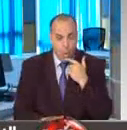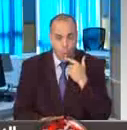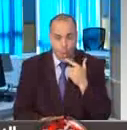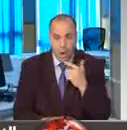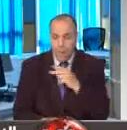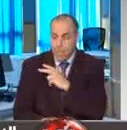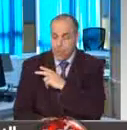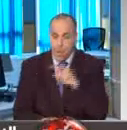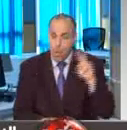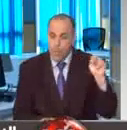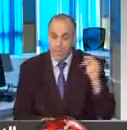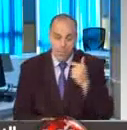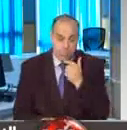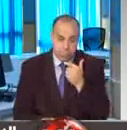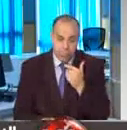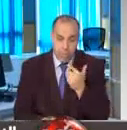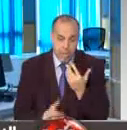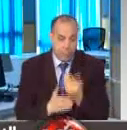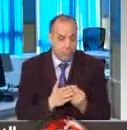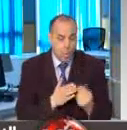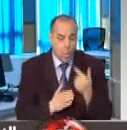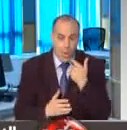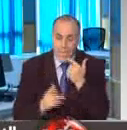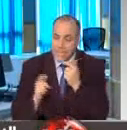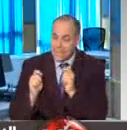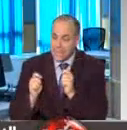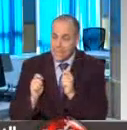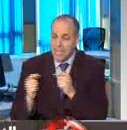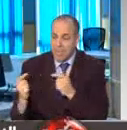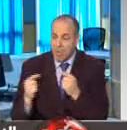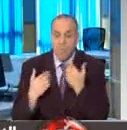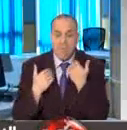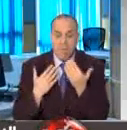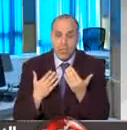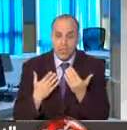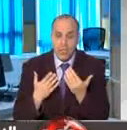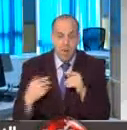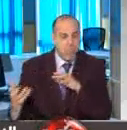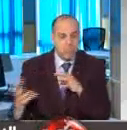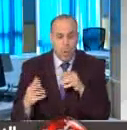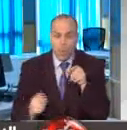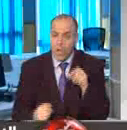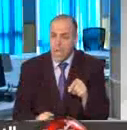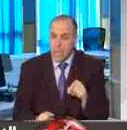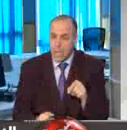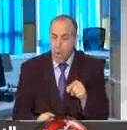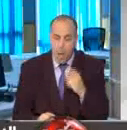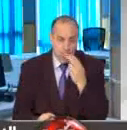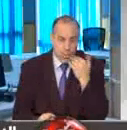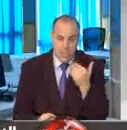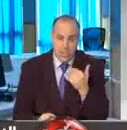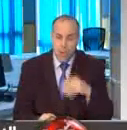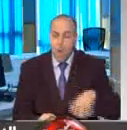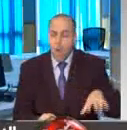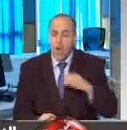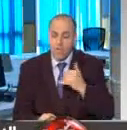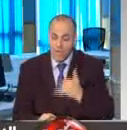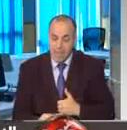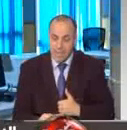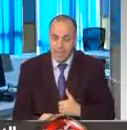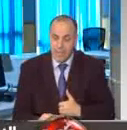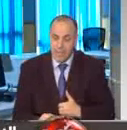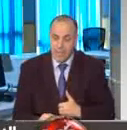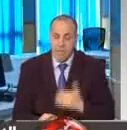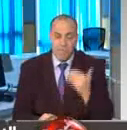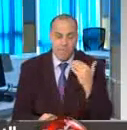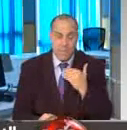المسؤول الأممي أنه في ظل غياب حل سياسي تفاوضي للصراع يتدهور الوضع الأمني بأنحاء اليمن بشكل